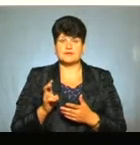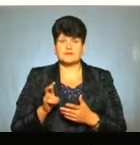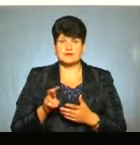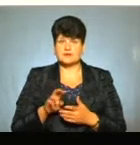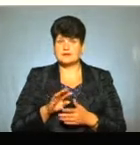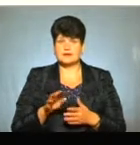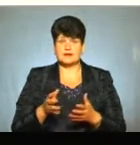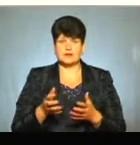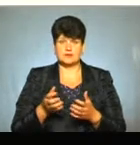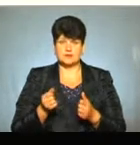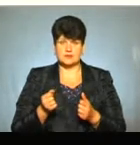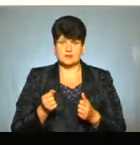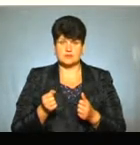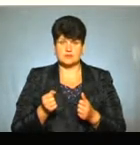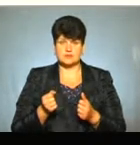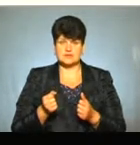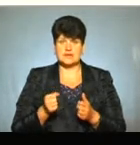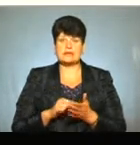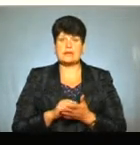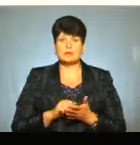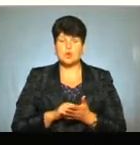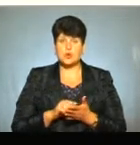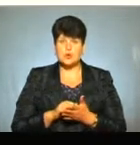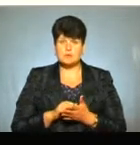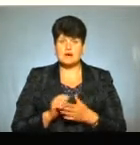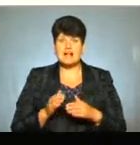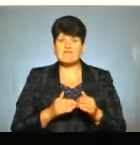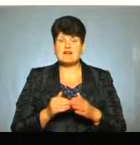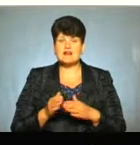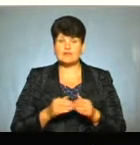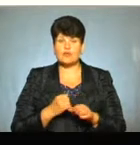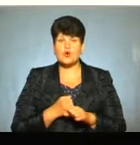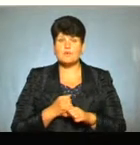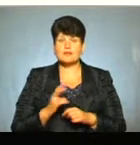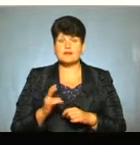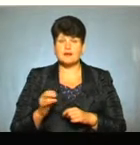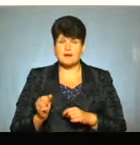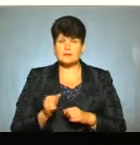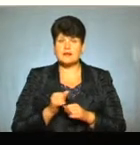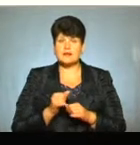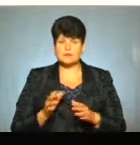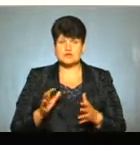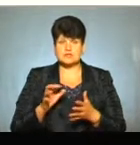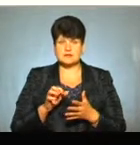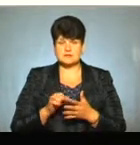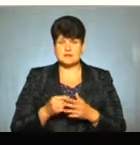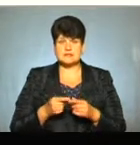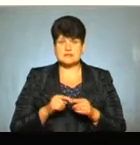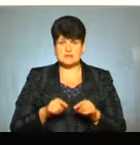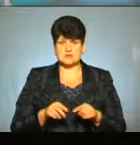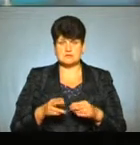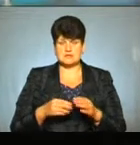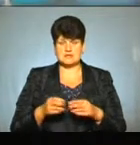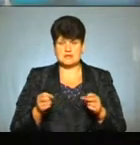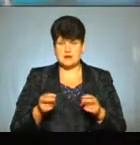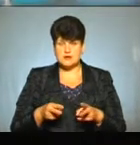не отримавши там відповідний диплом, так, як кваліфікованого робітника, не може займатися цією